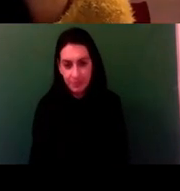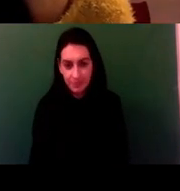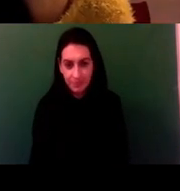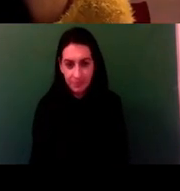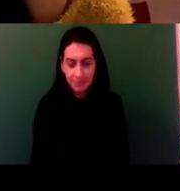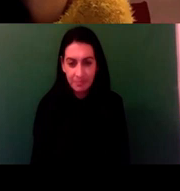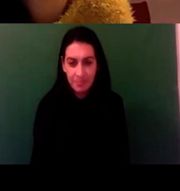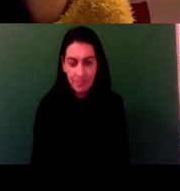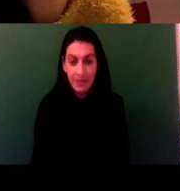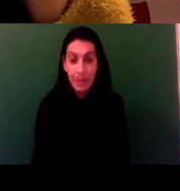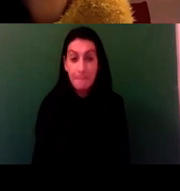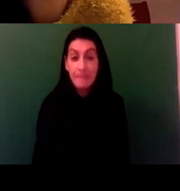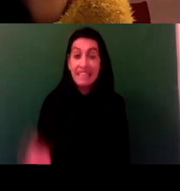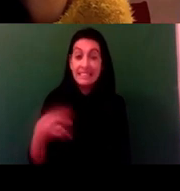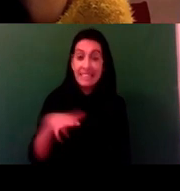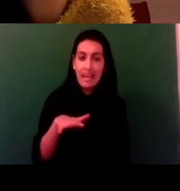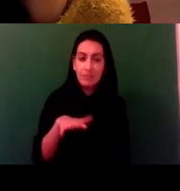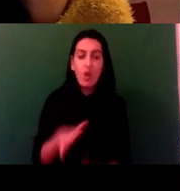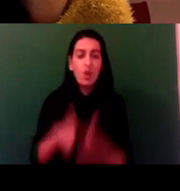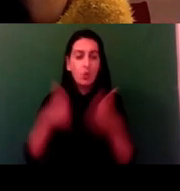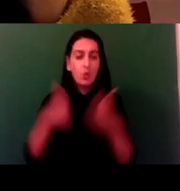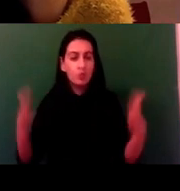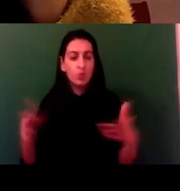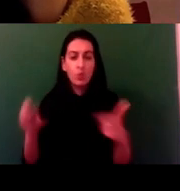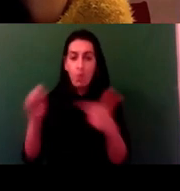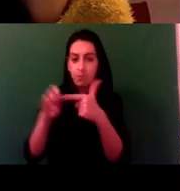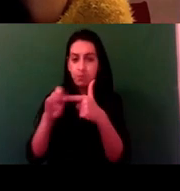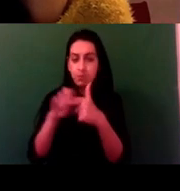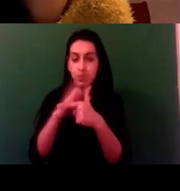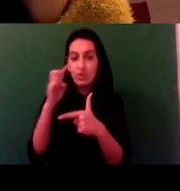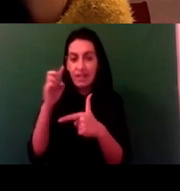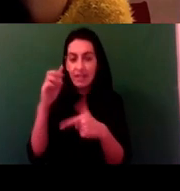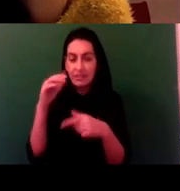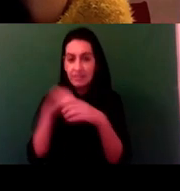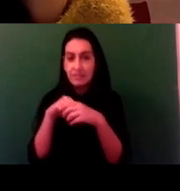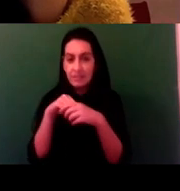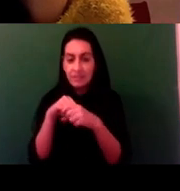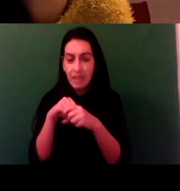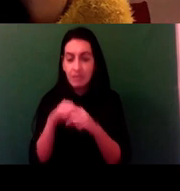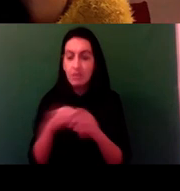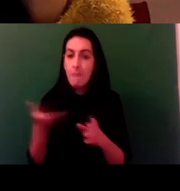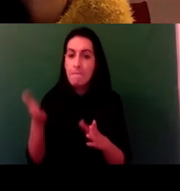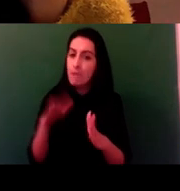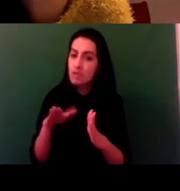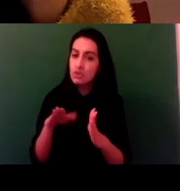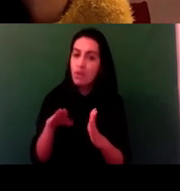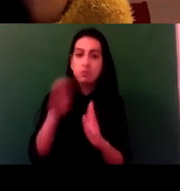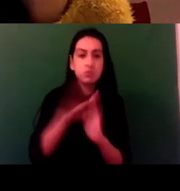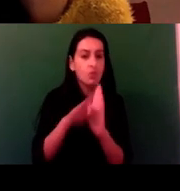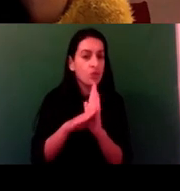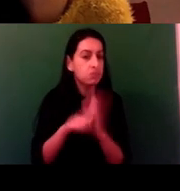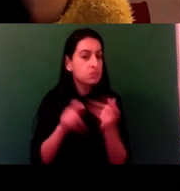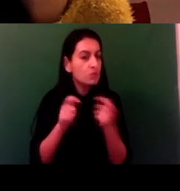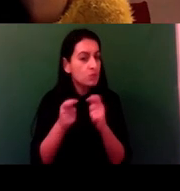olabilir. Dolayısıyla büyük ölçekli projelerde ilk dediğim şey bu. Büyük ölçekli projelerde belki başka türlü bir şeyler yapmak lazım. Hani mesela